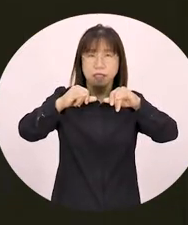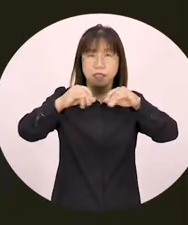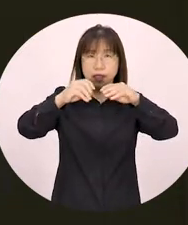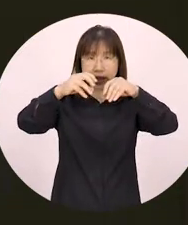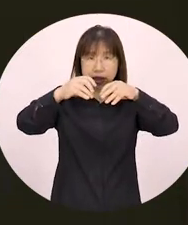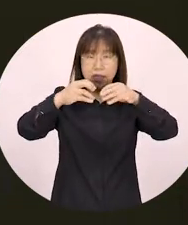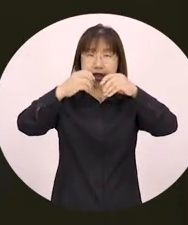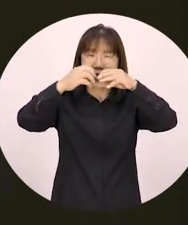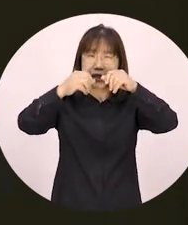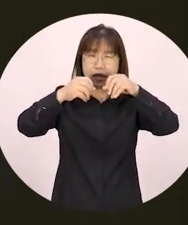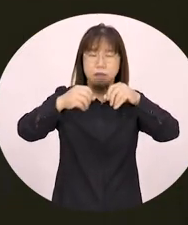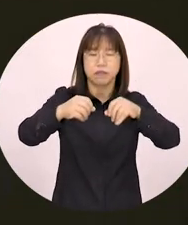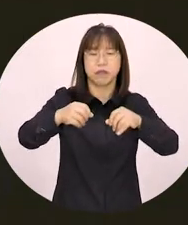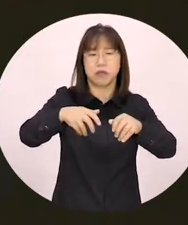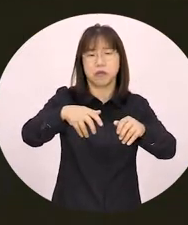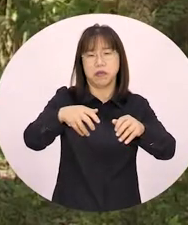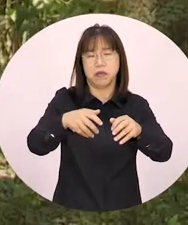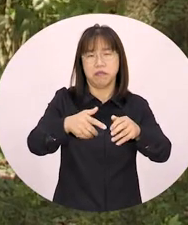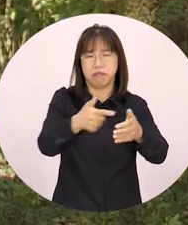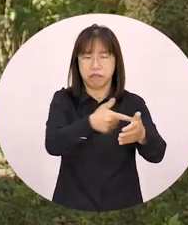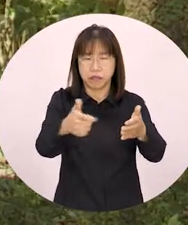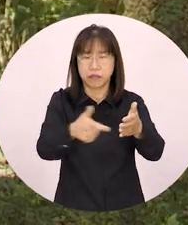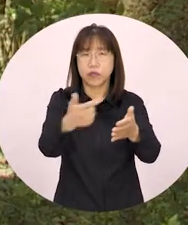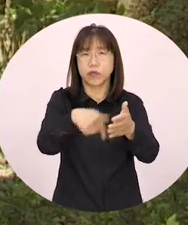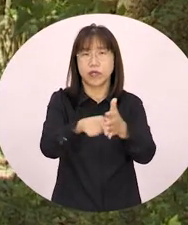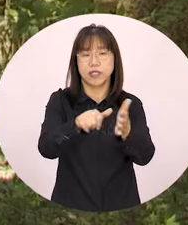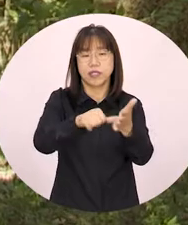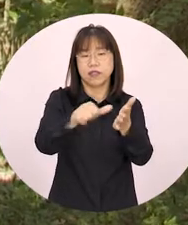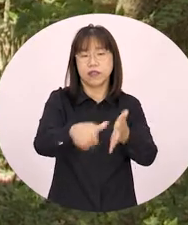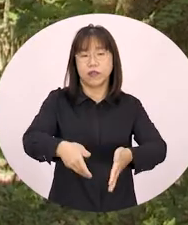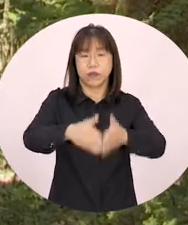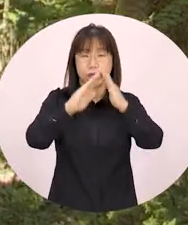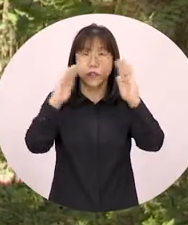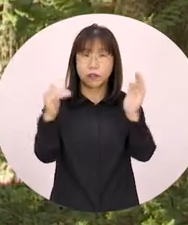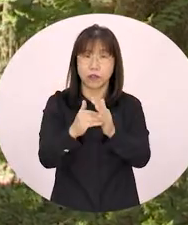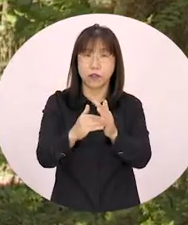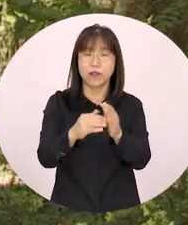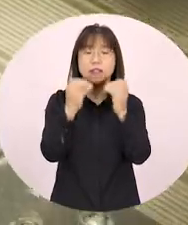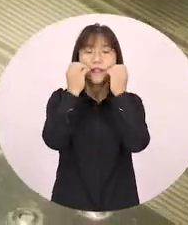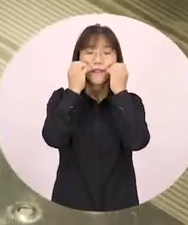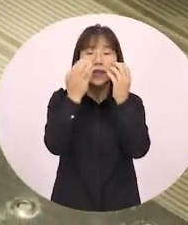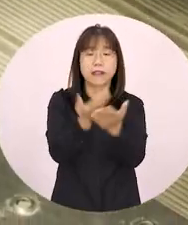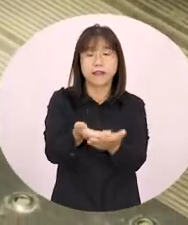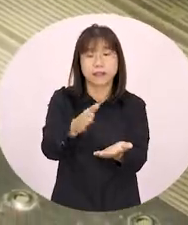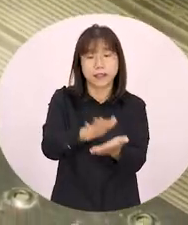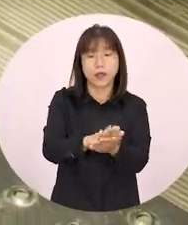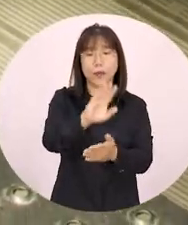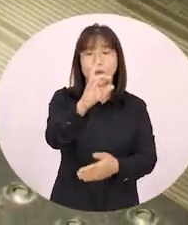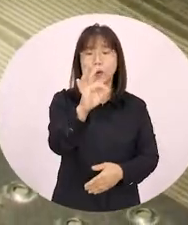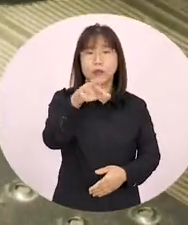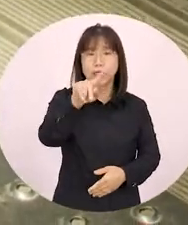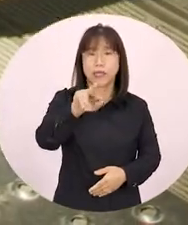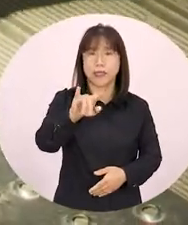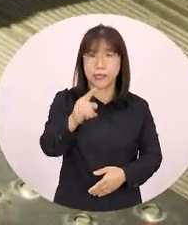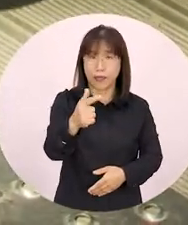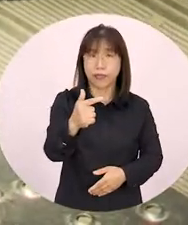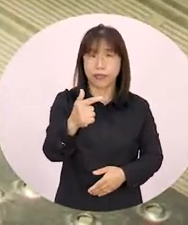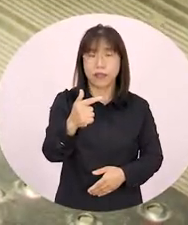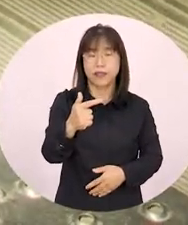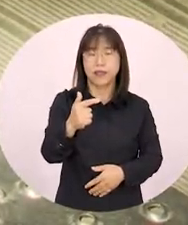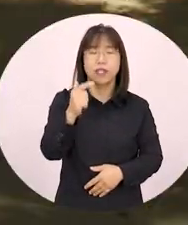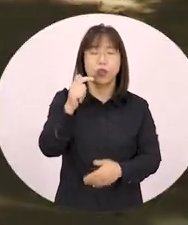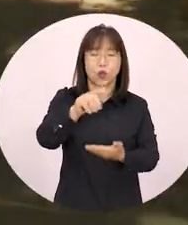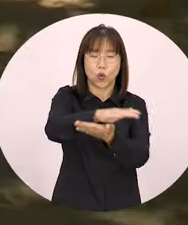털이기 등을 설치해 공원 이용객의 편의를 향상시켰습니다. 강서구는 새 단장을 마치고 돌아온 봉제산